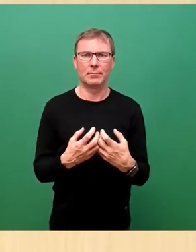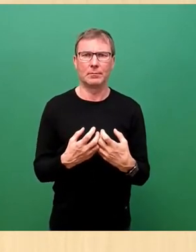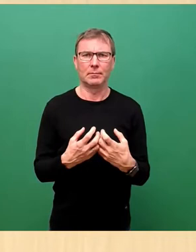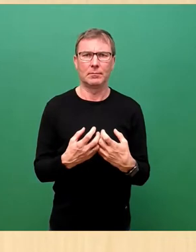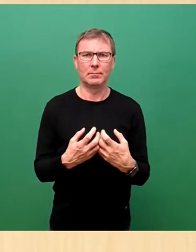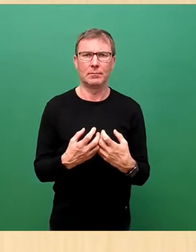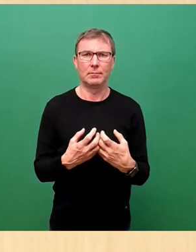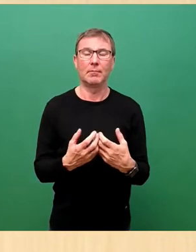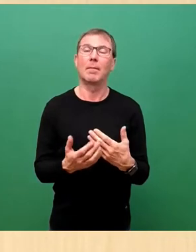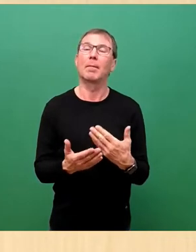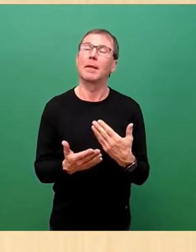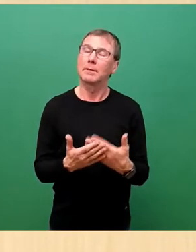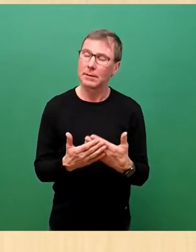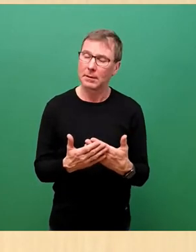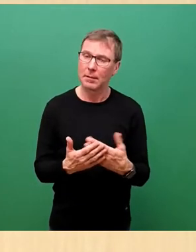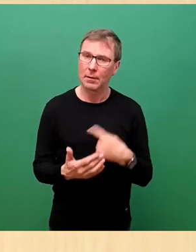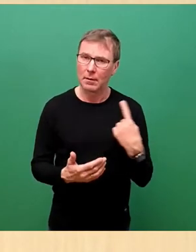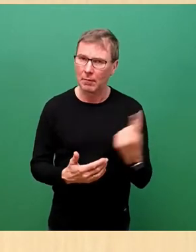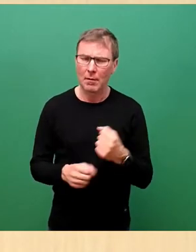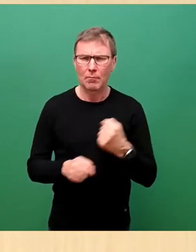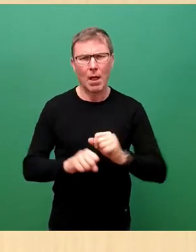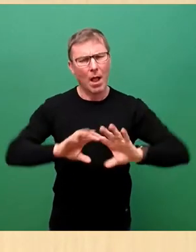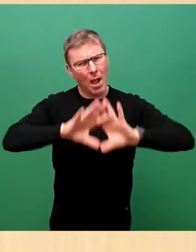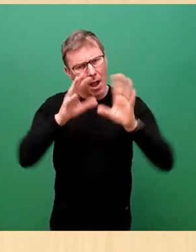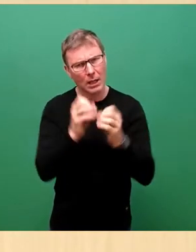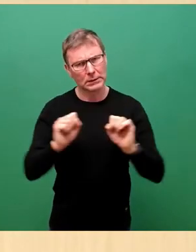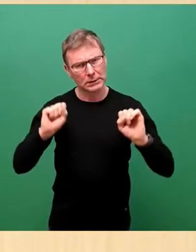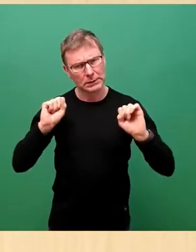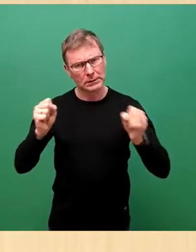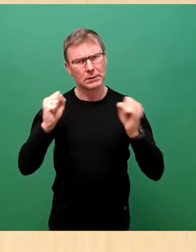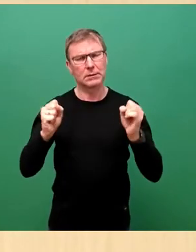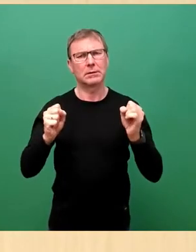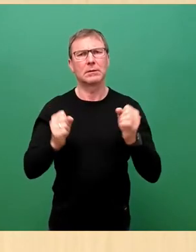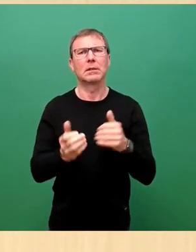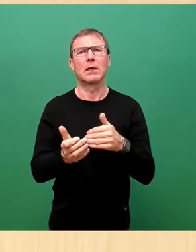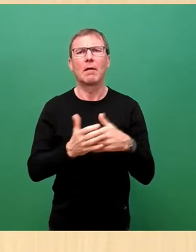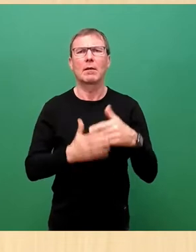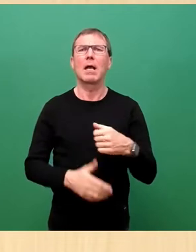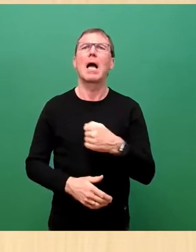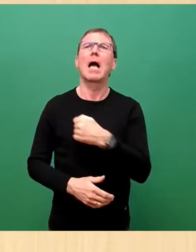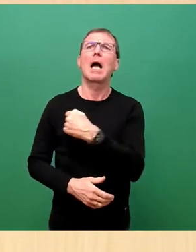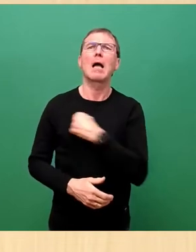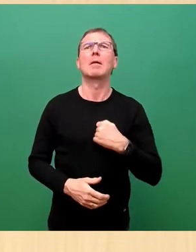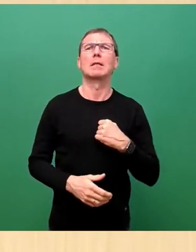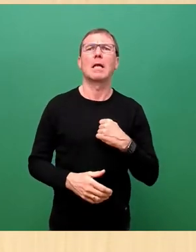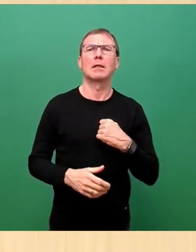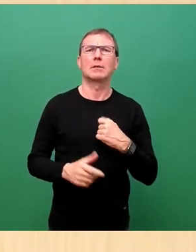Deshalb muss alles dafür getan werden, um eine weitere militärische Eskalation zu